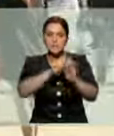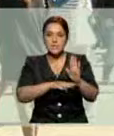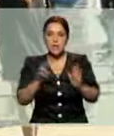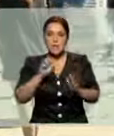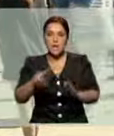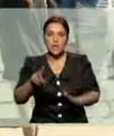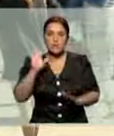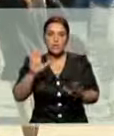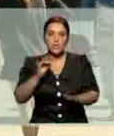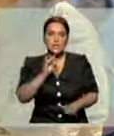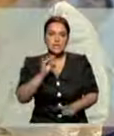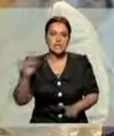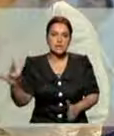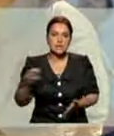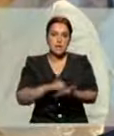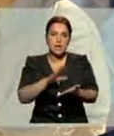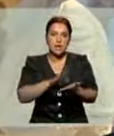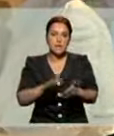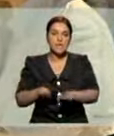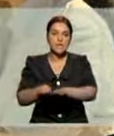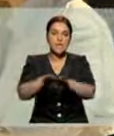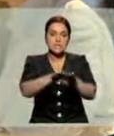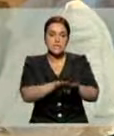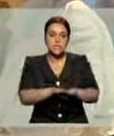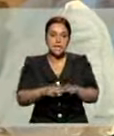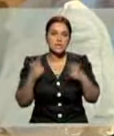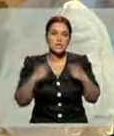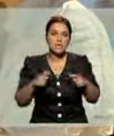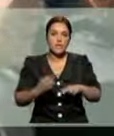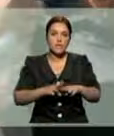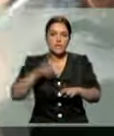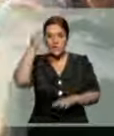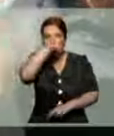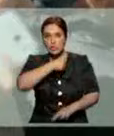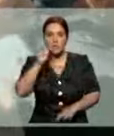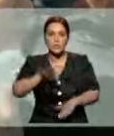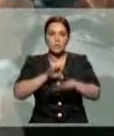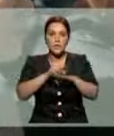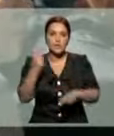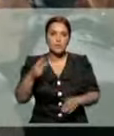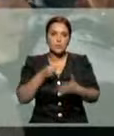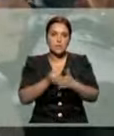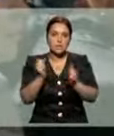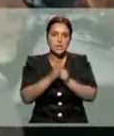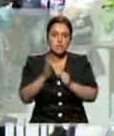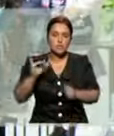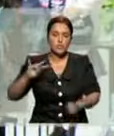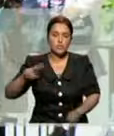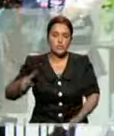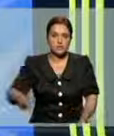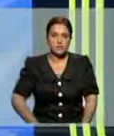только индивидуальные идентификационные номера. Единое национальное тестирование в этом году будет проходить со 2 по 15